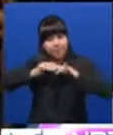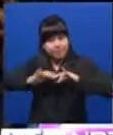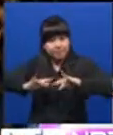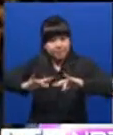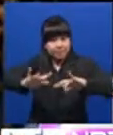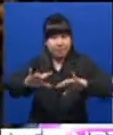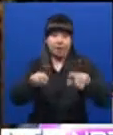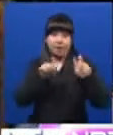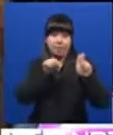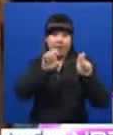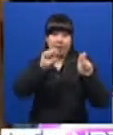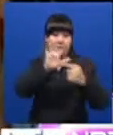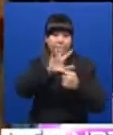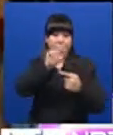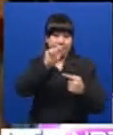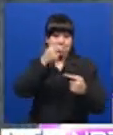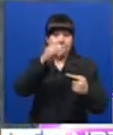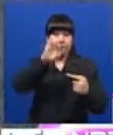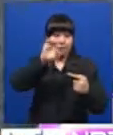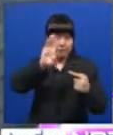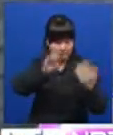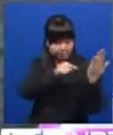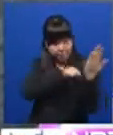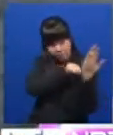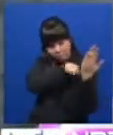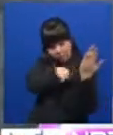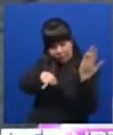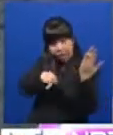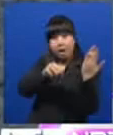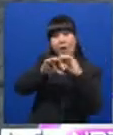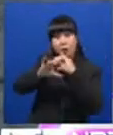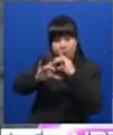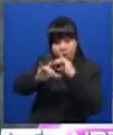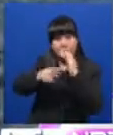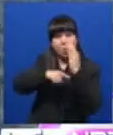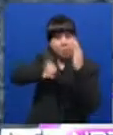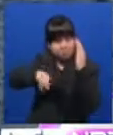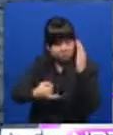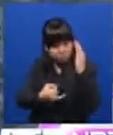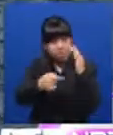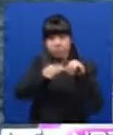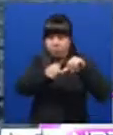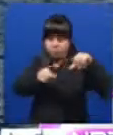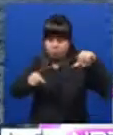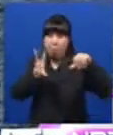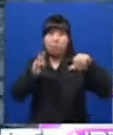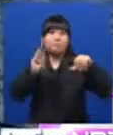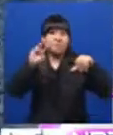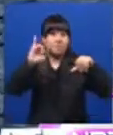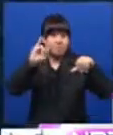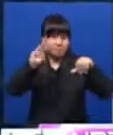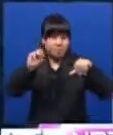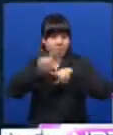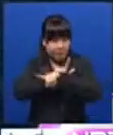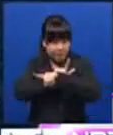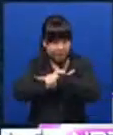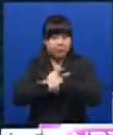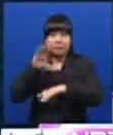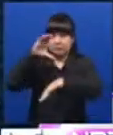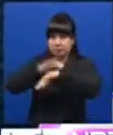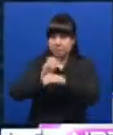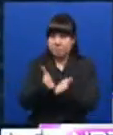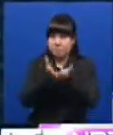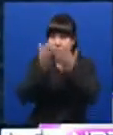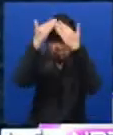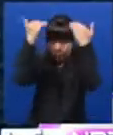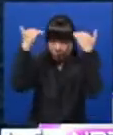จากอำเภอสัตหีบไปทางจังหวัดระยองและประจวบคีรีขันธ์ประมาณ60ไมล์ทะเลเพื่อจับกลุ่มเรือประมงสัญชาติเวียดนามลักลอบเข้ามาทำ